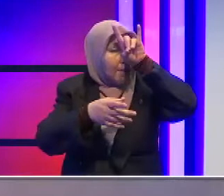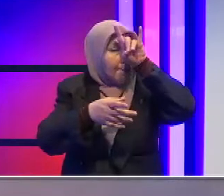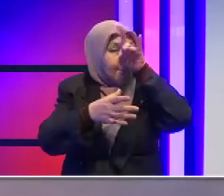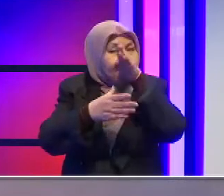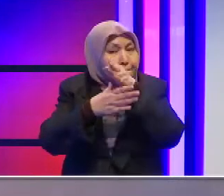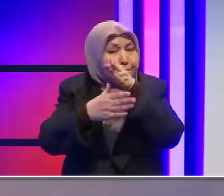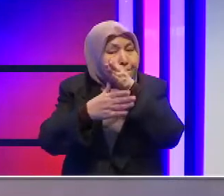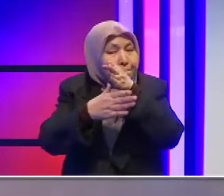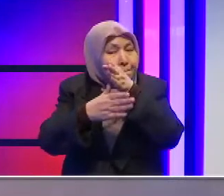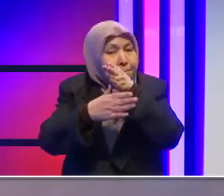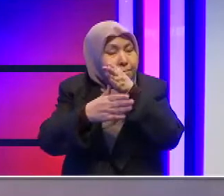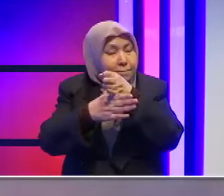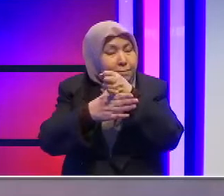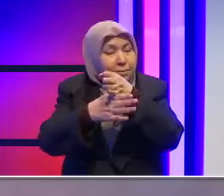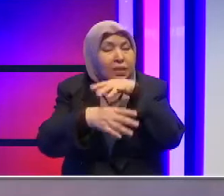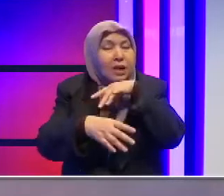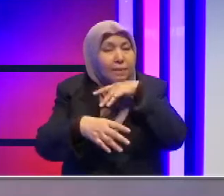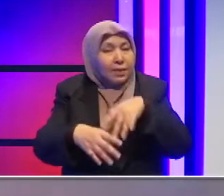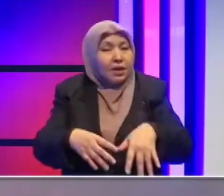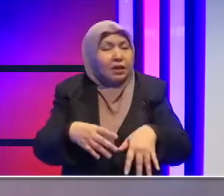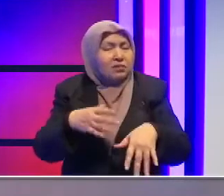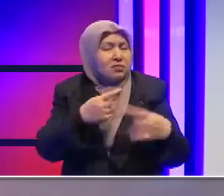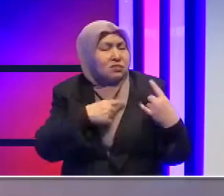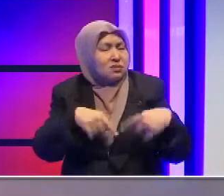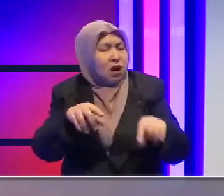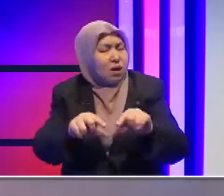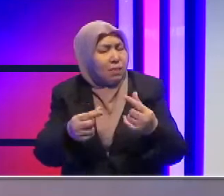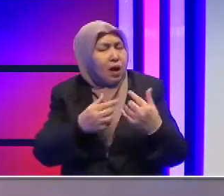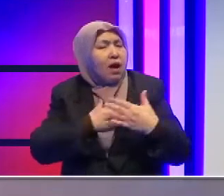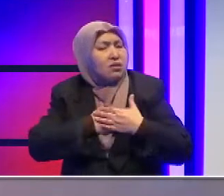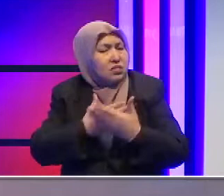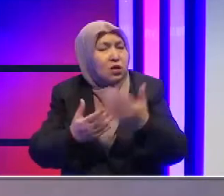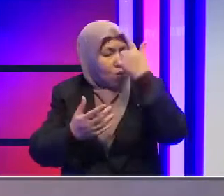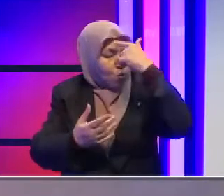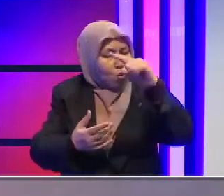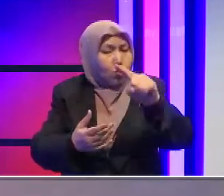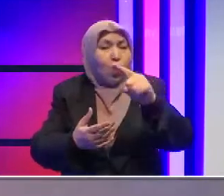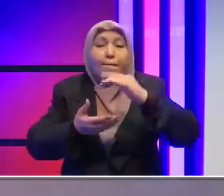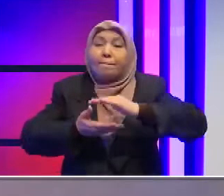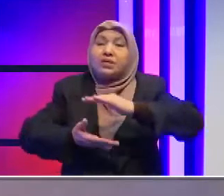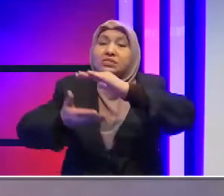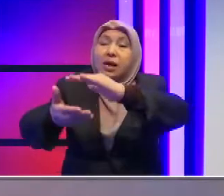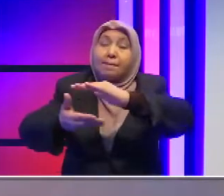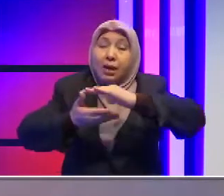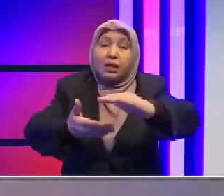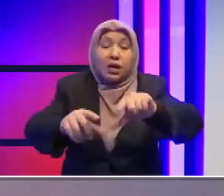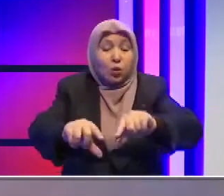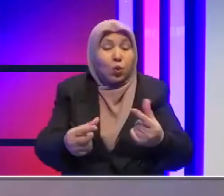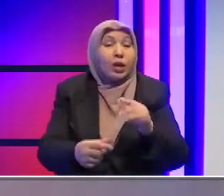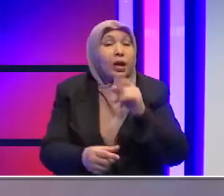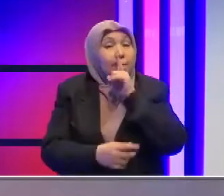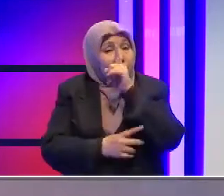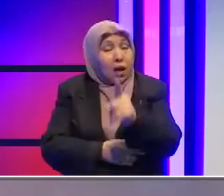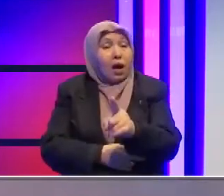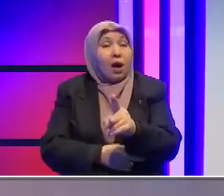sesuatu mengacau bacaan Nabi ataupun mengacau hasrat Nabi untuk menyampaikan Quran yang benar. Maka